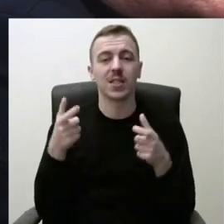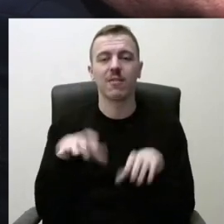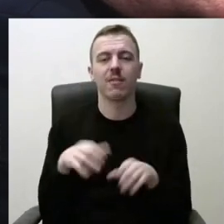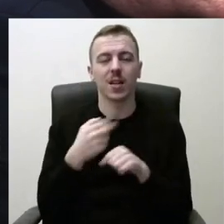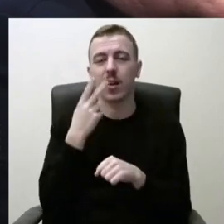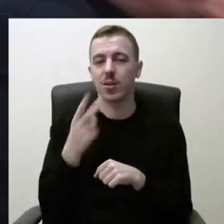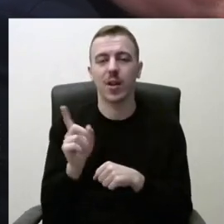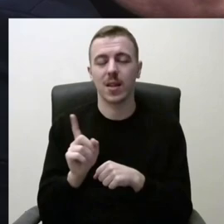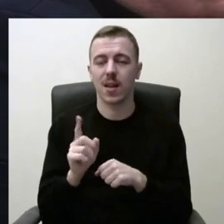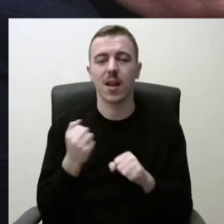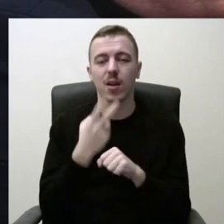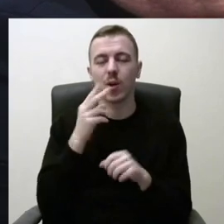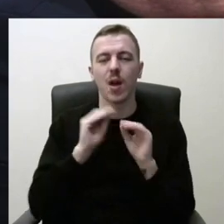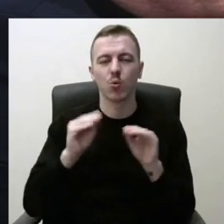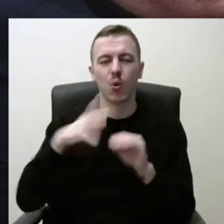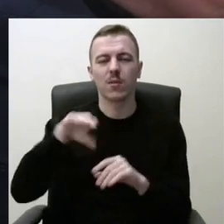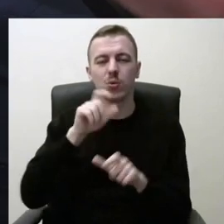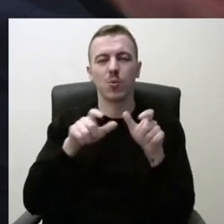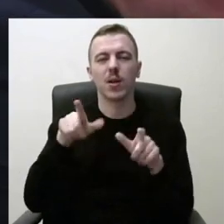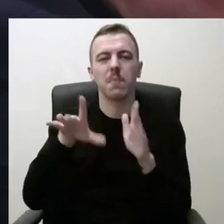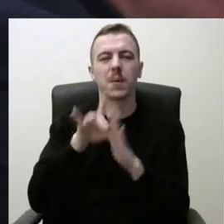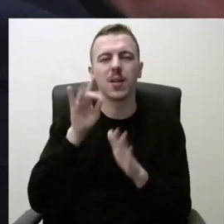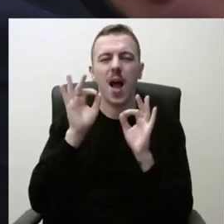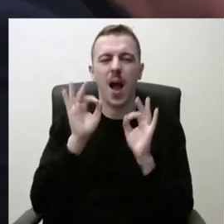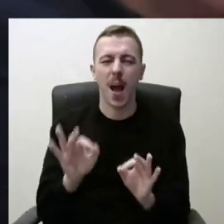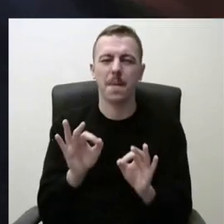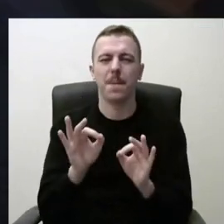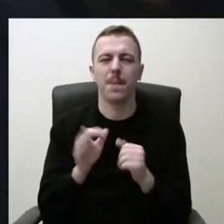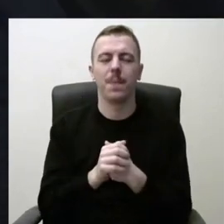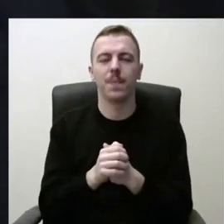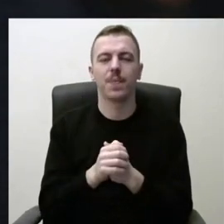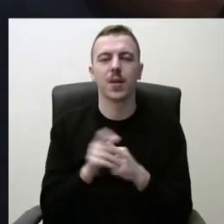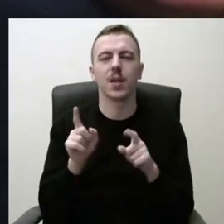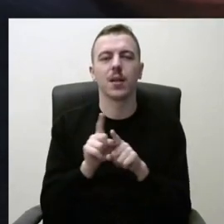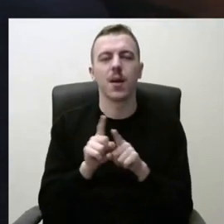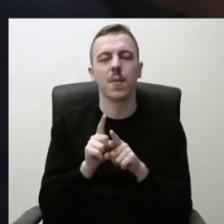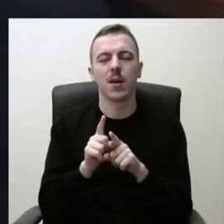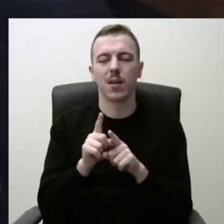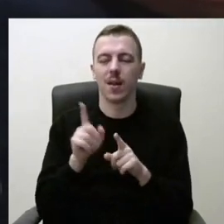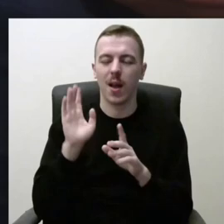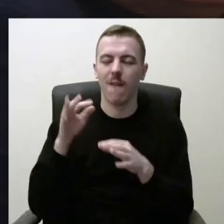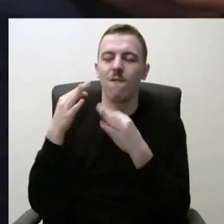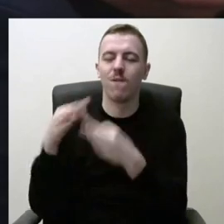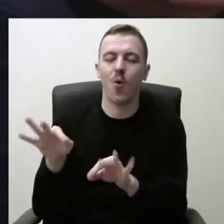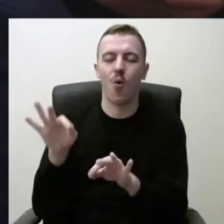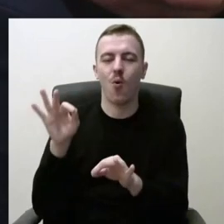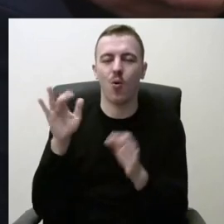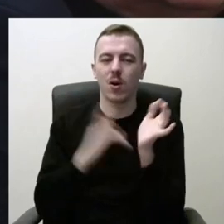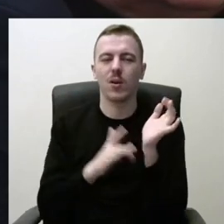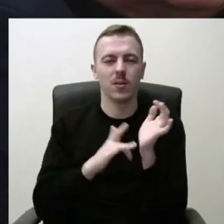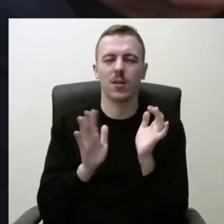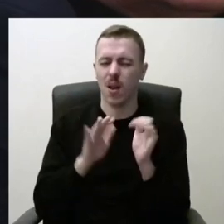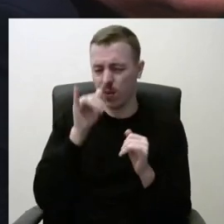reikia edukuoti žmonės, kad jie rinktųsi atitinkamai ir netoleruotų visiškai, nebūtų nulinė tolerancija